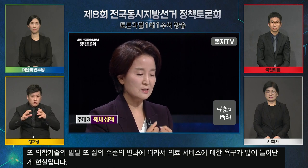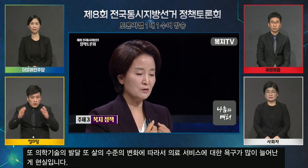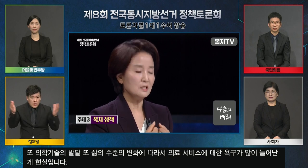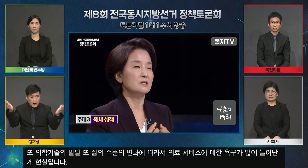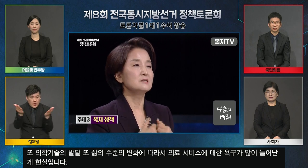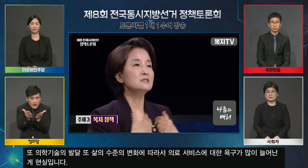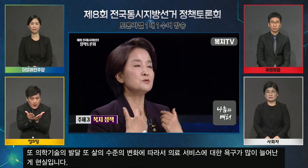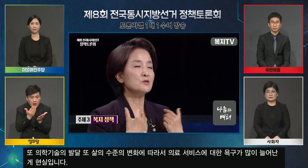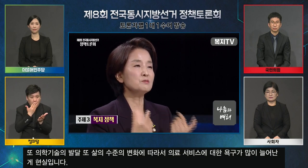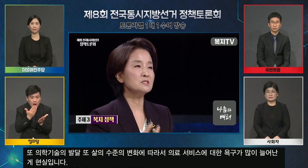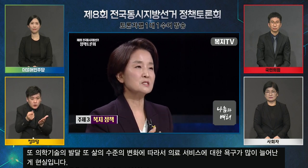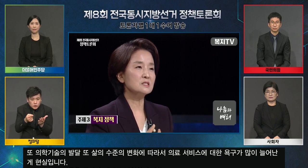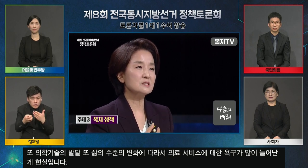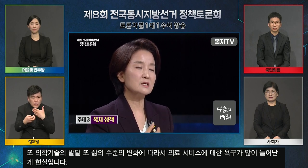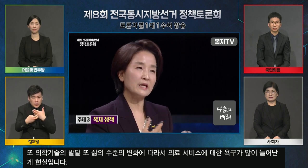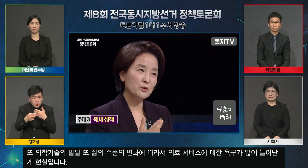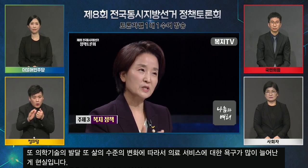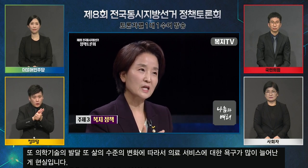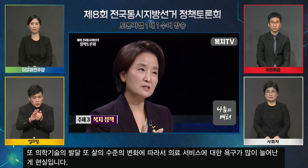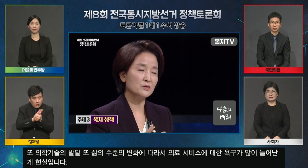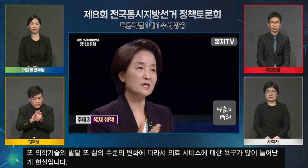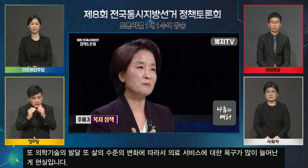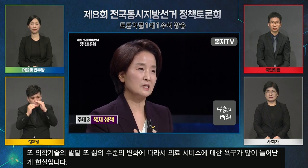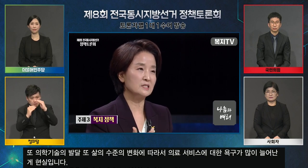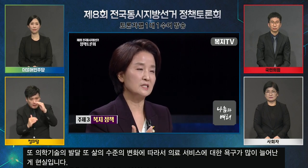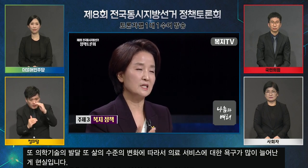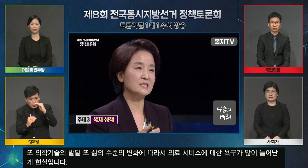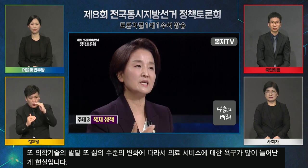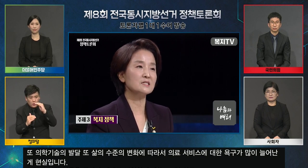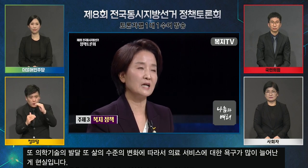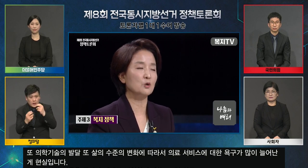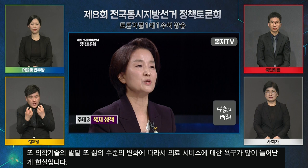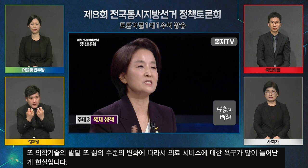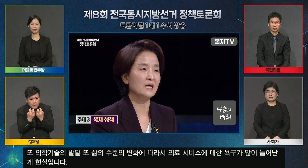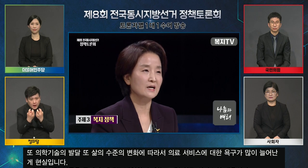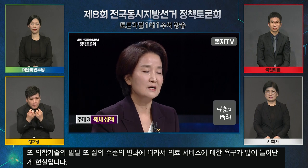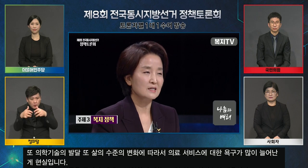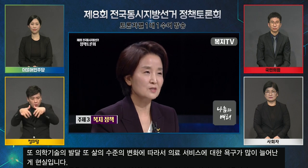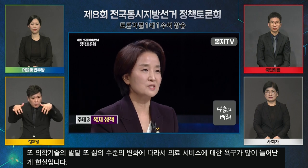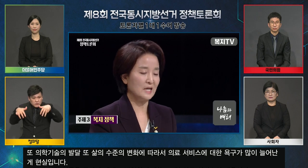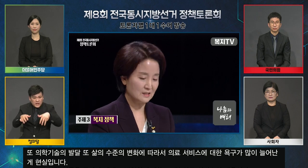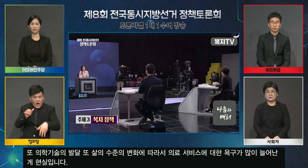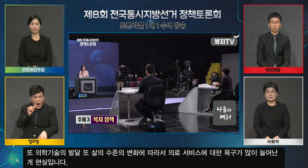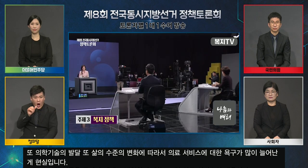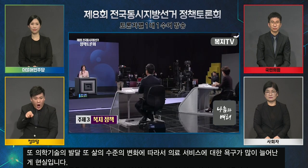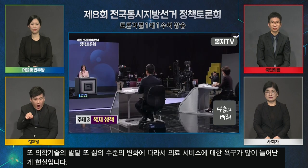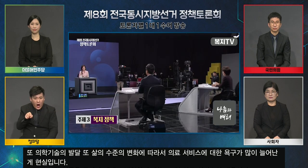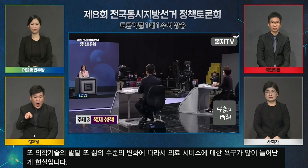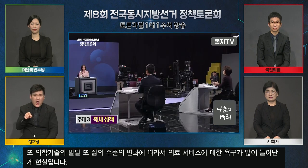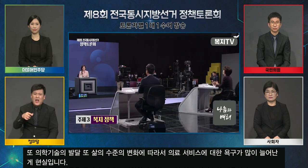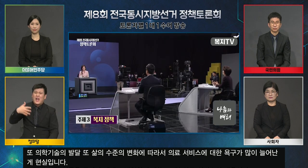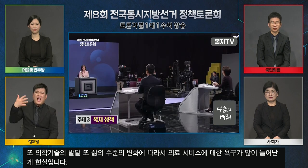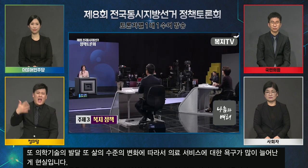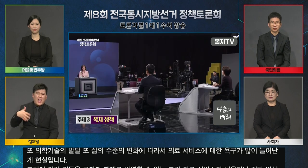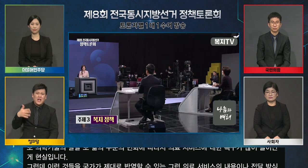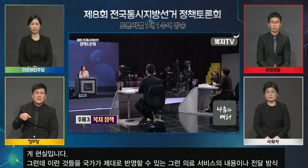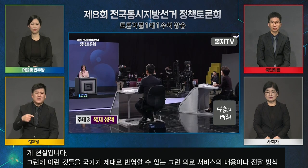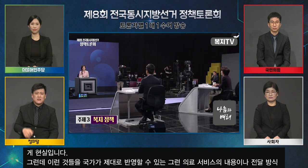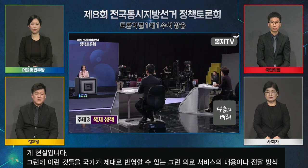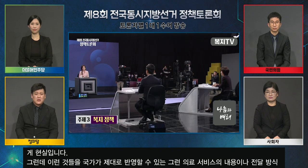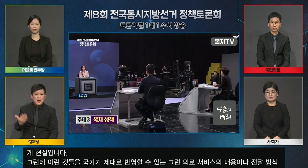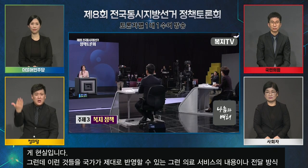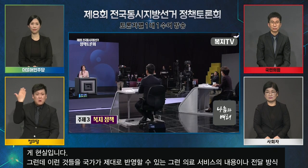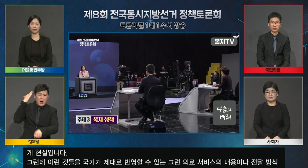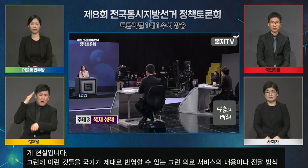있는 그런 의료 서비스의 내용이나 전달 방식이나 체계를 갖고 있냐 그렇지 않다. 과거의 방식에